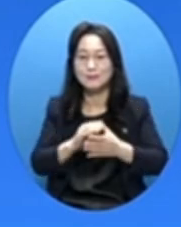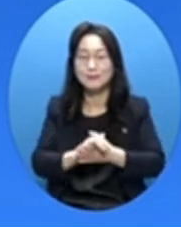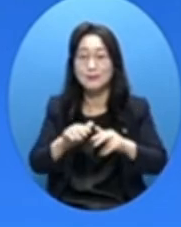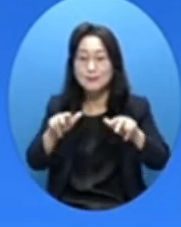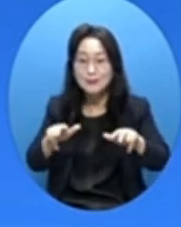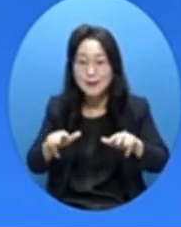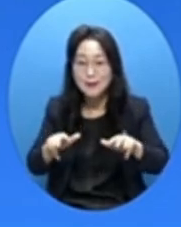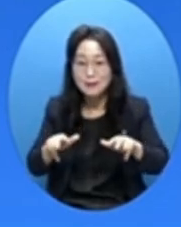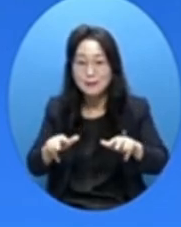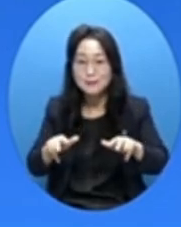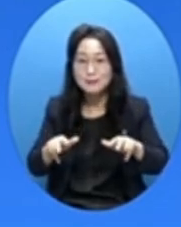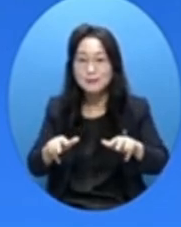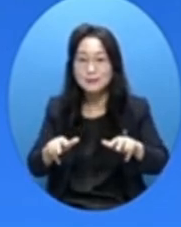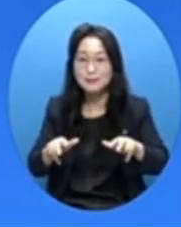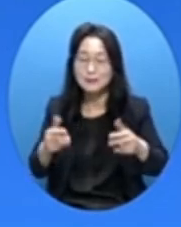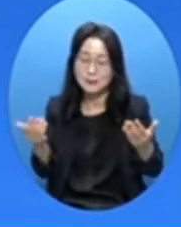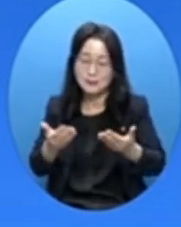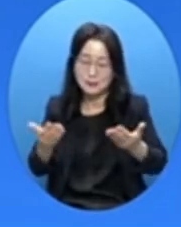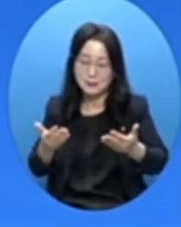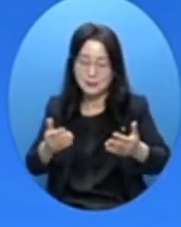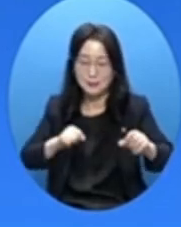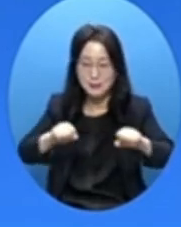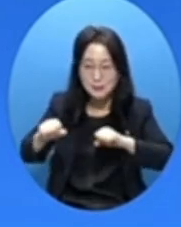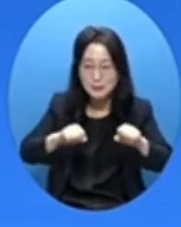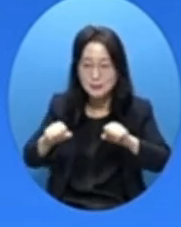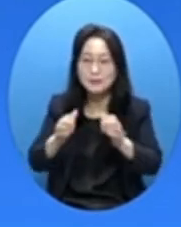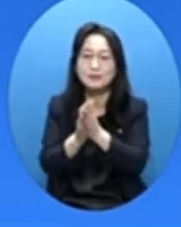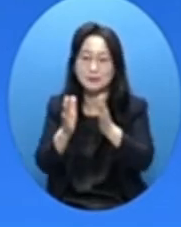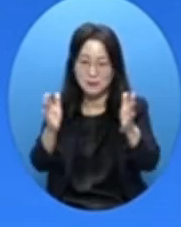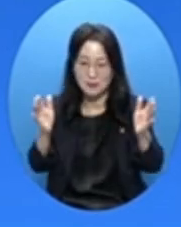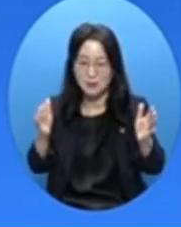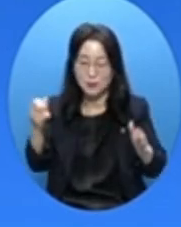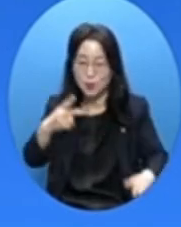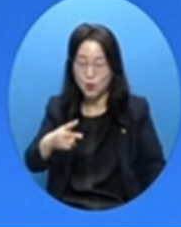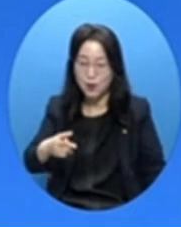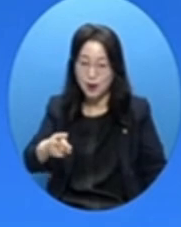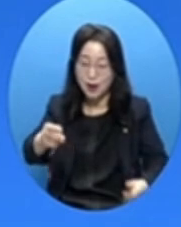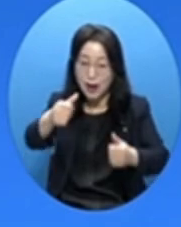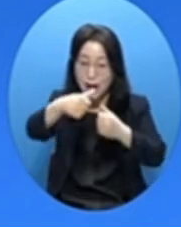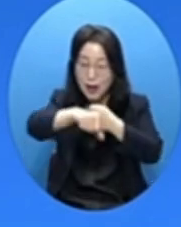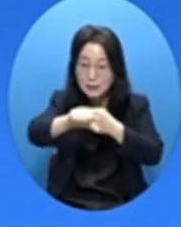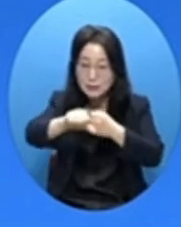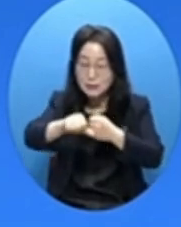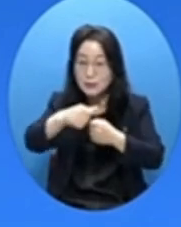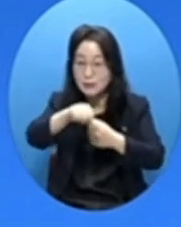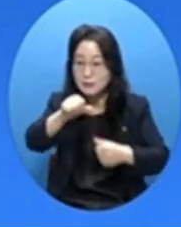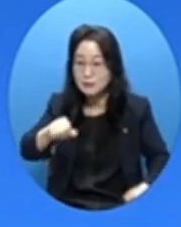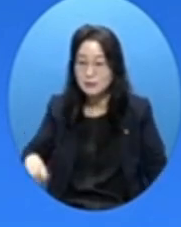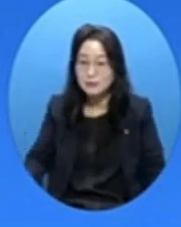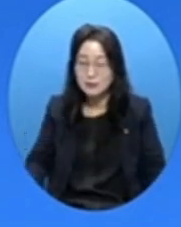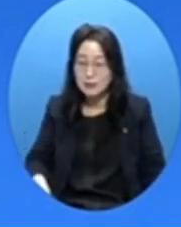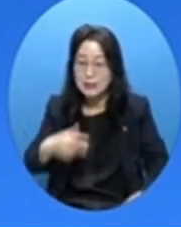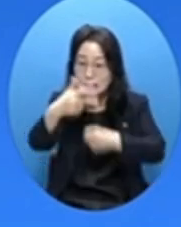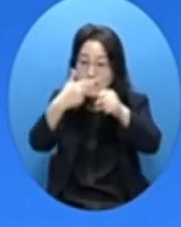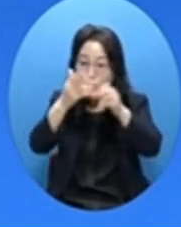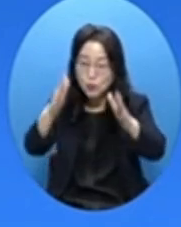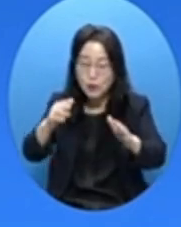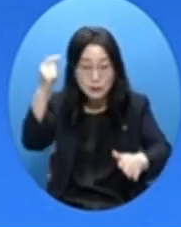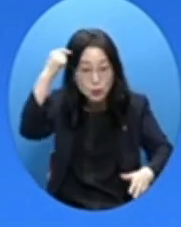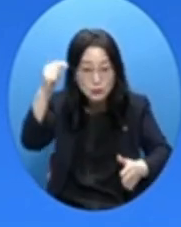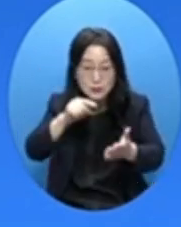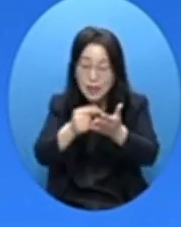이제 사극을 건강한 모습 할 수 있게 되고 아들이 7년 동안 어떤 정신 약을 중심 마약을 끊고